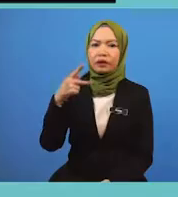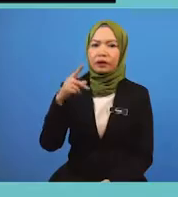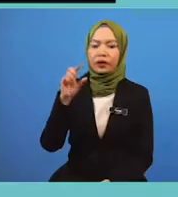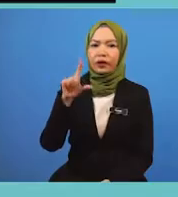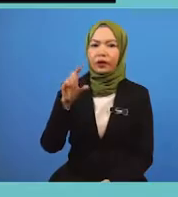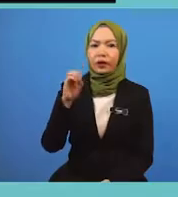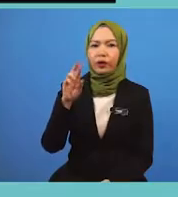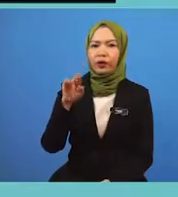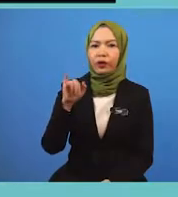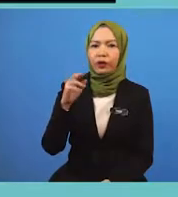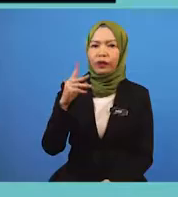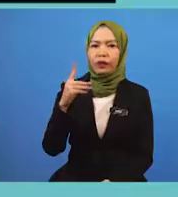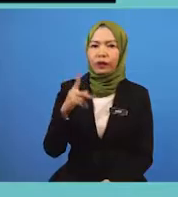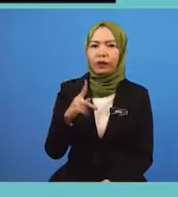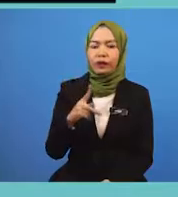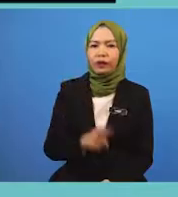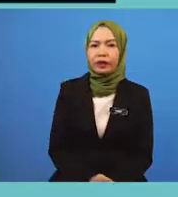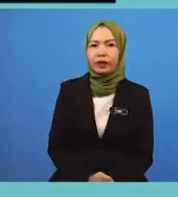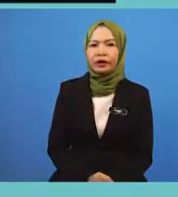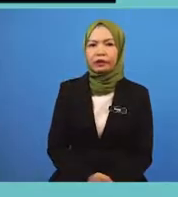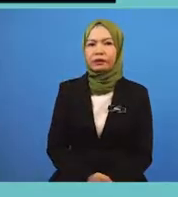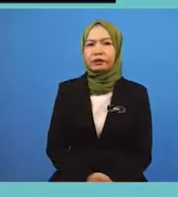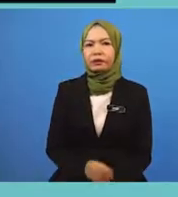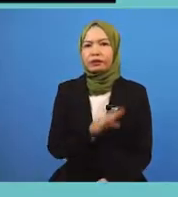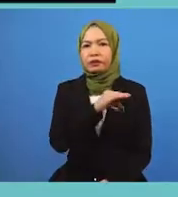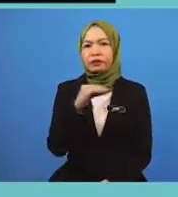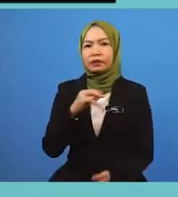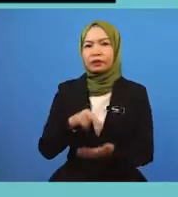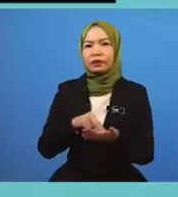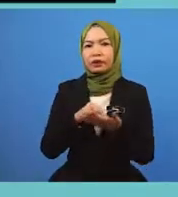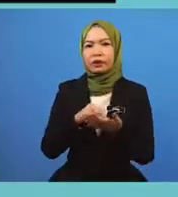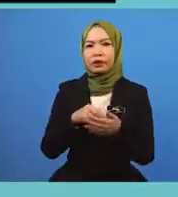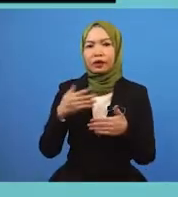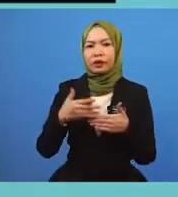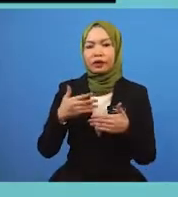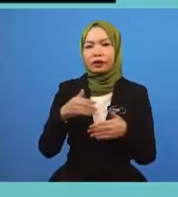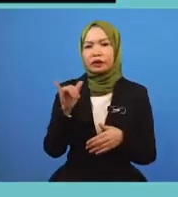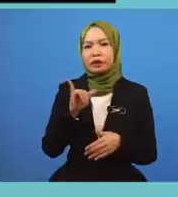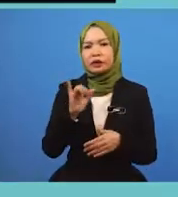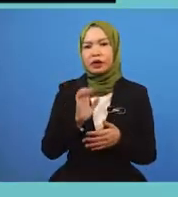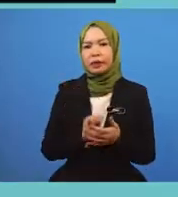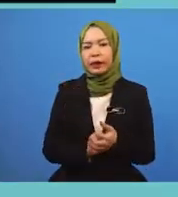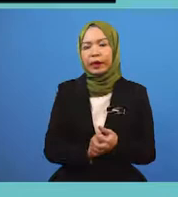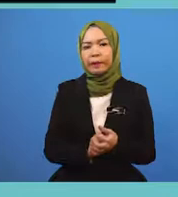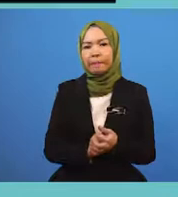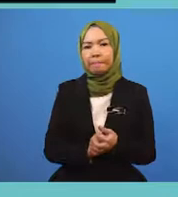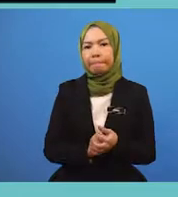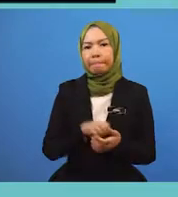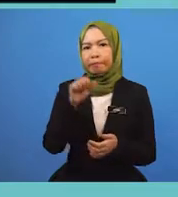yang diperolehi adalah sama? A. Asid nitrik.